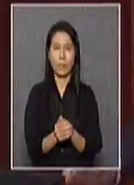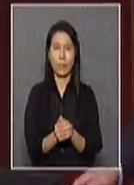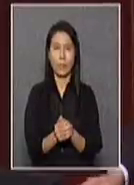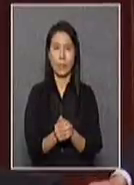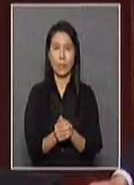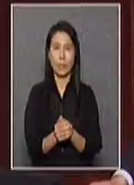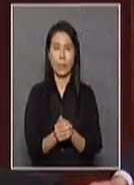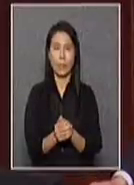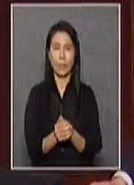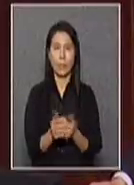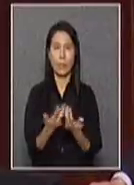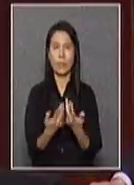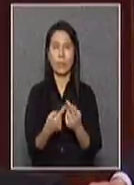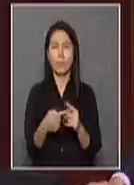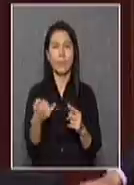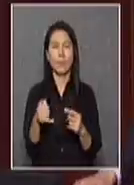唔夠人。